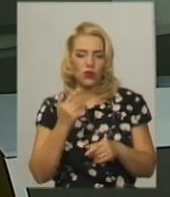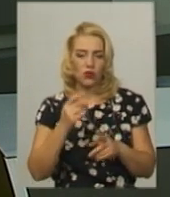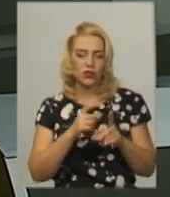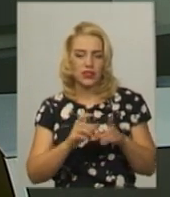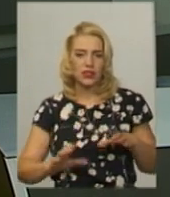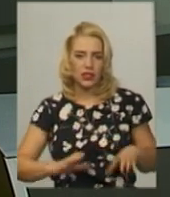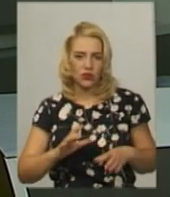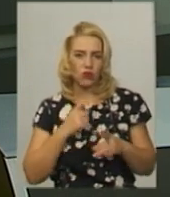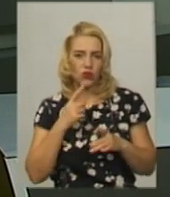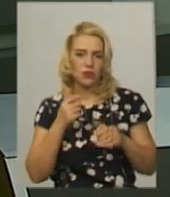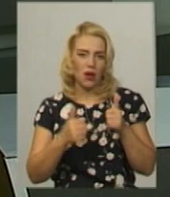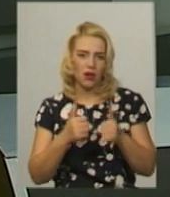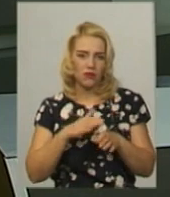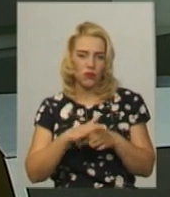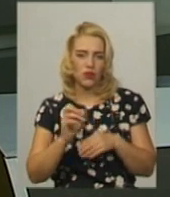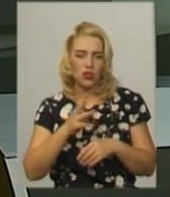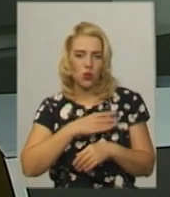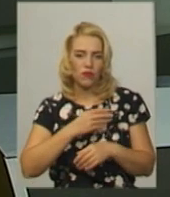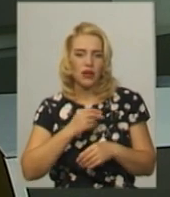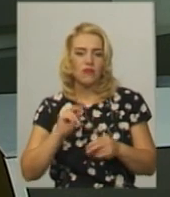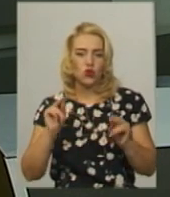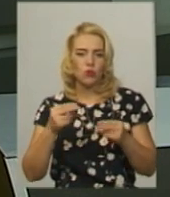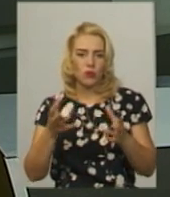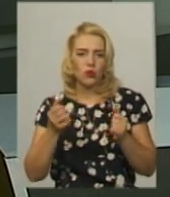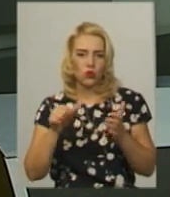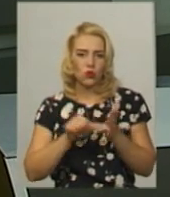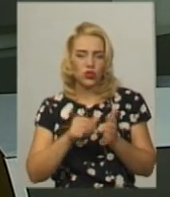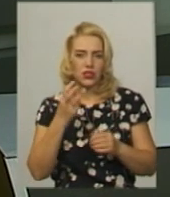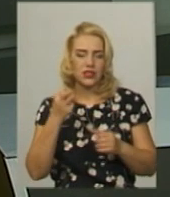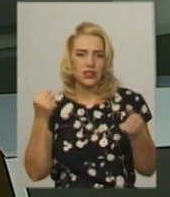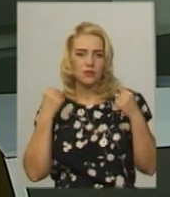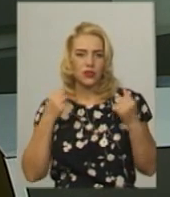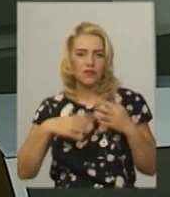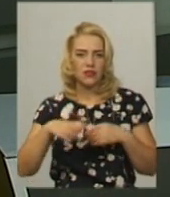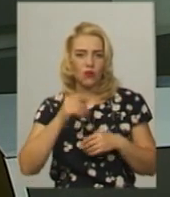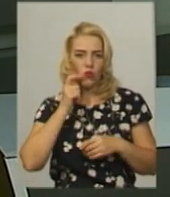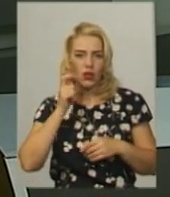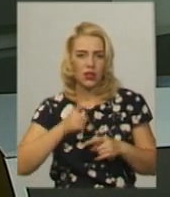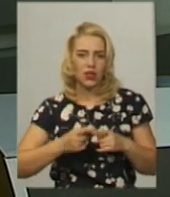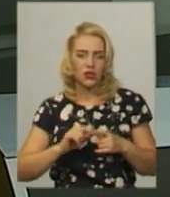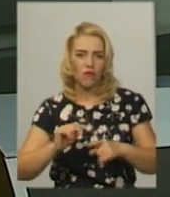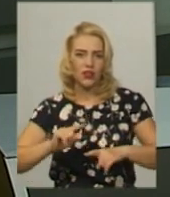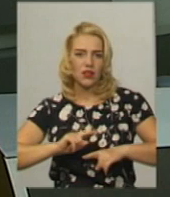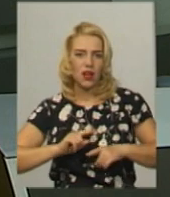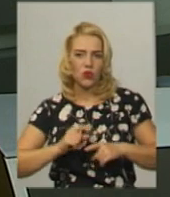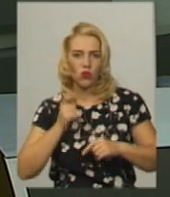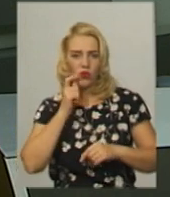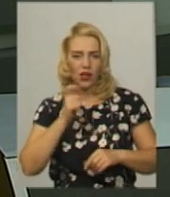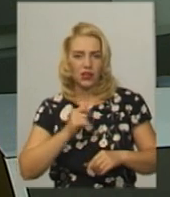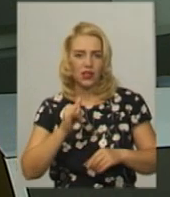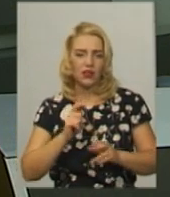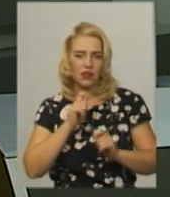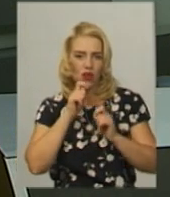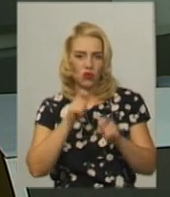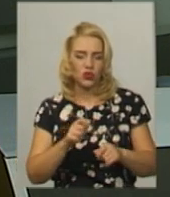відбувається в місті Львів. Загалом у чемпіонаті беруть участь понад 300 спортсменів з України. Сьогодні відбувається фінал чемпіонату України і